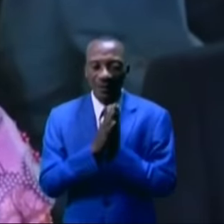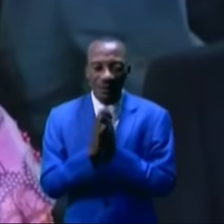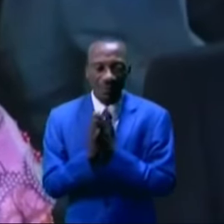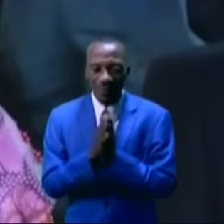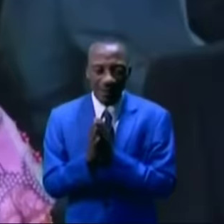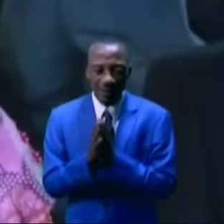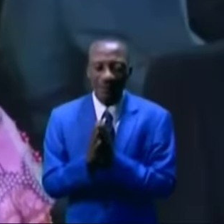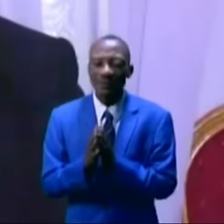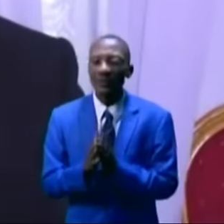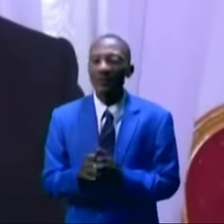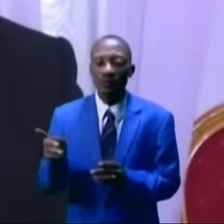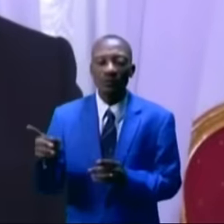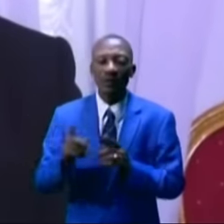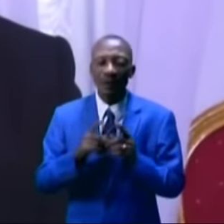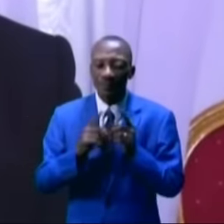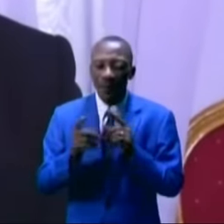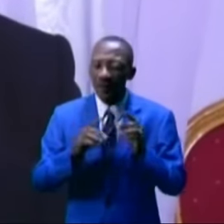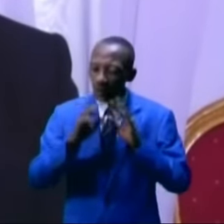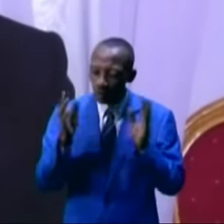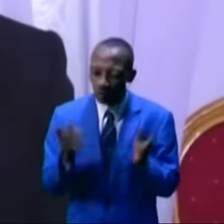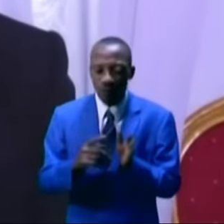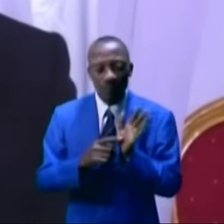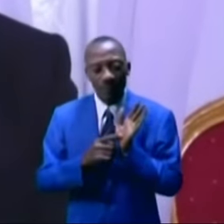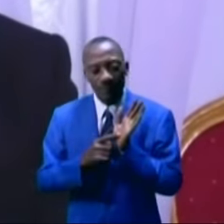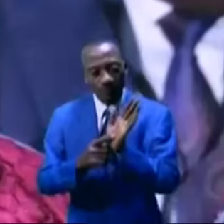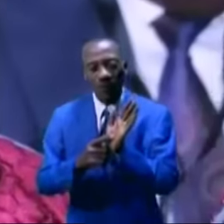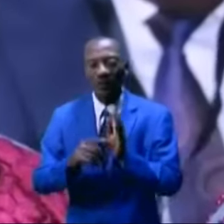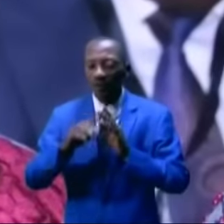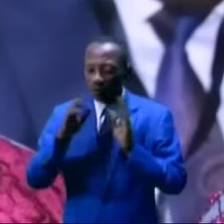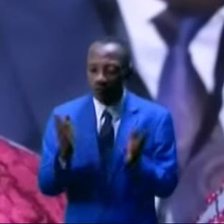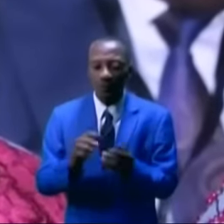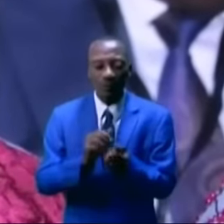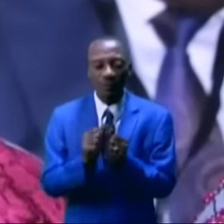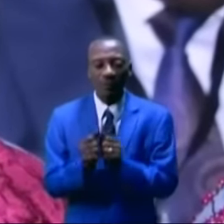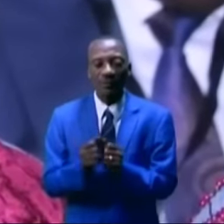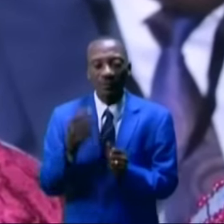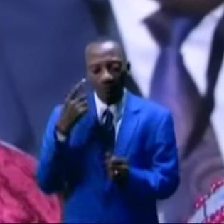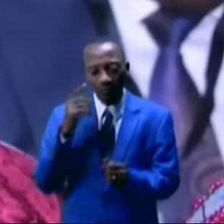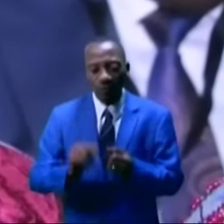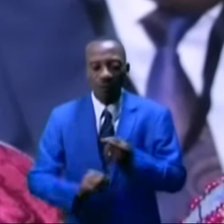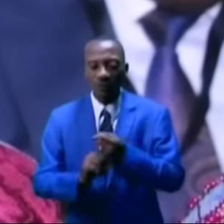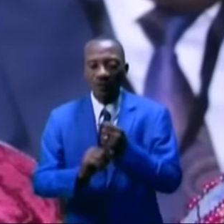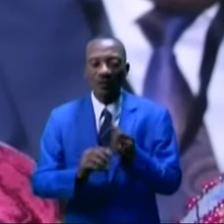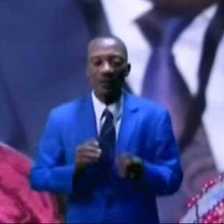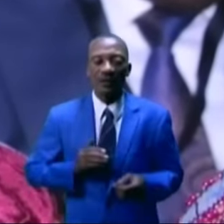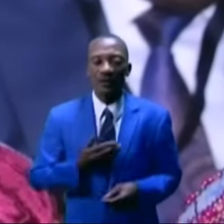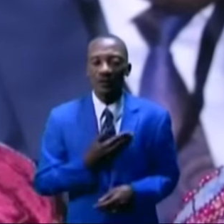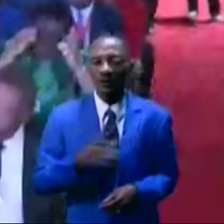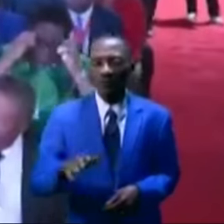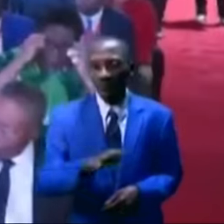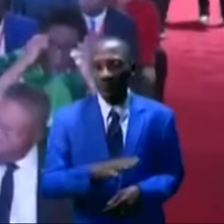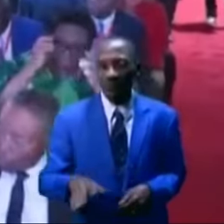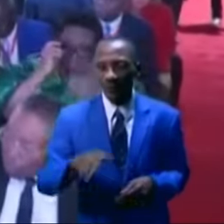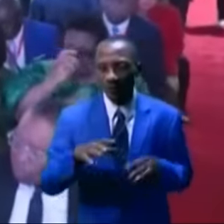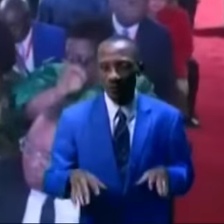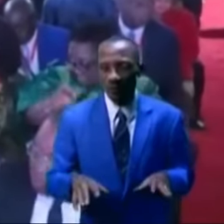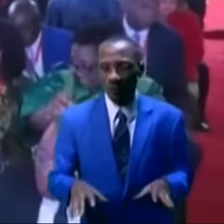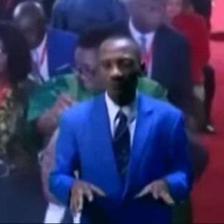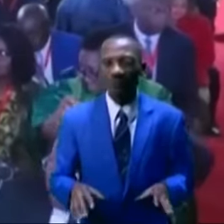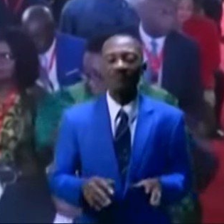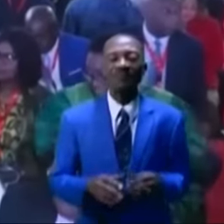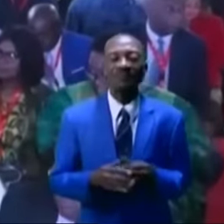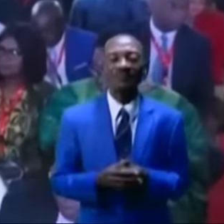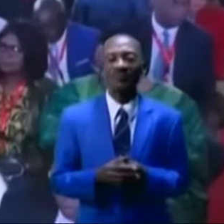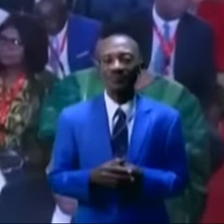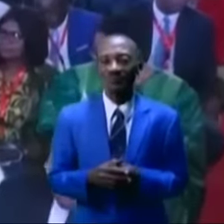au recteur de l'UNIKIN, produit en 6 langues différentes, à savoir le Lingala, le Kikongo, Swahili, Chiluba, le français et